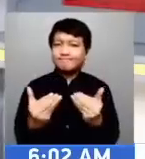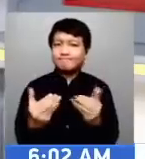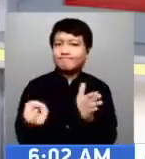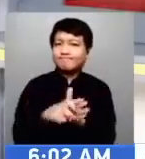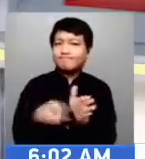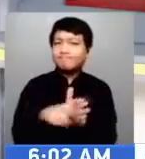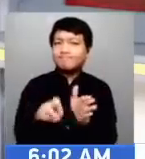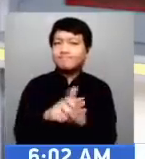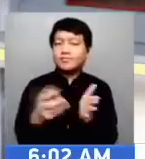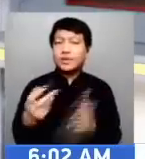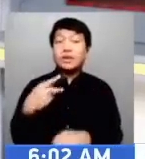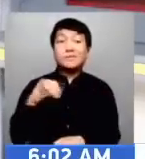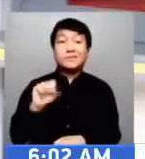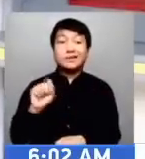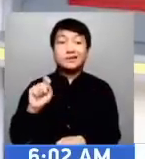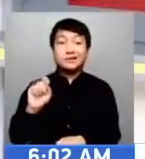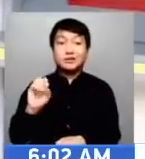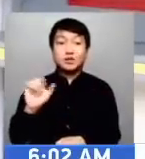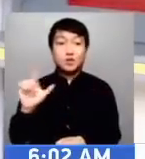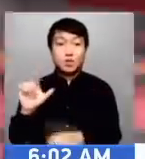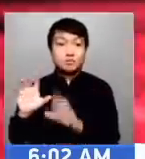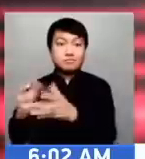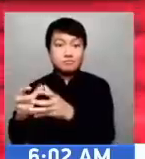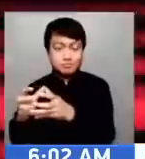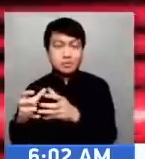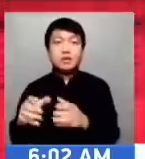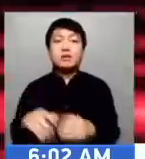Manibela. May unang balita live si Bam Alegre.